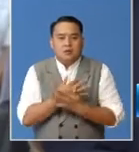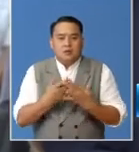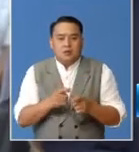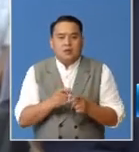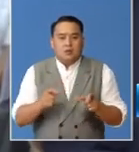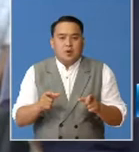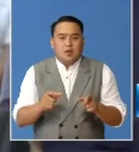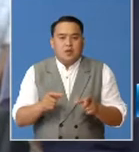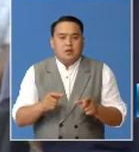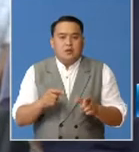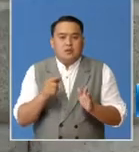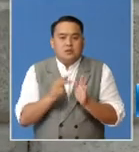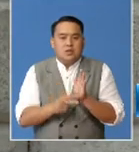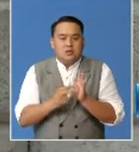атқарған.